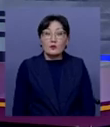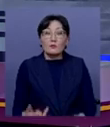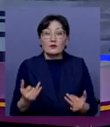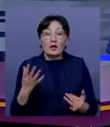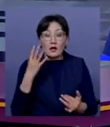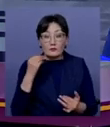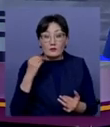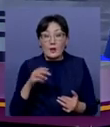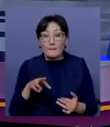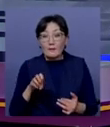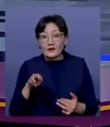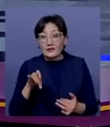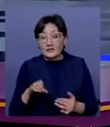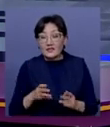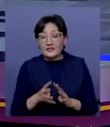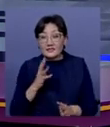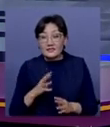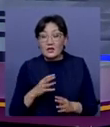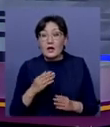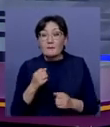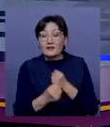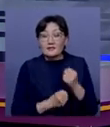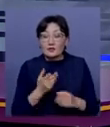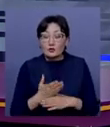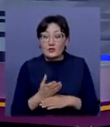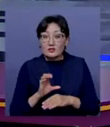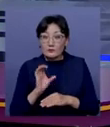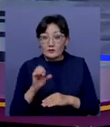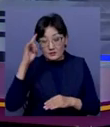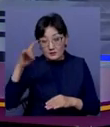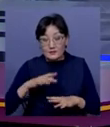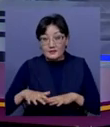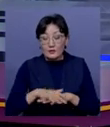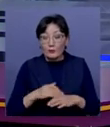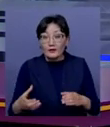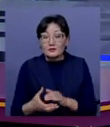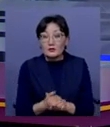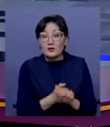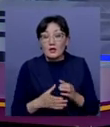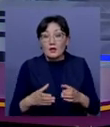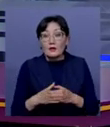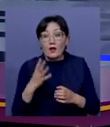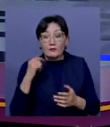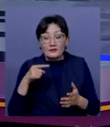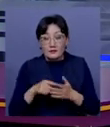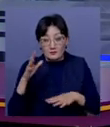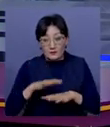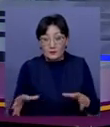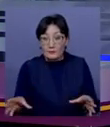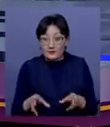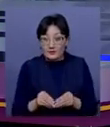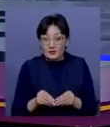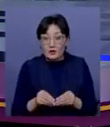Бүгін Алматыдан Мақтааралға кезекті гуманитарлық көмек жіберілді. Қазақстан Халқы Ассамблеясы мен Алматы қаласы әкімдігі бірлесе